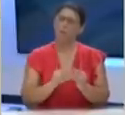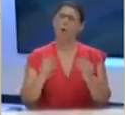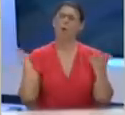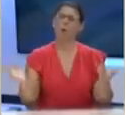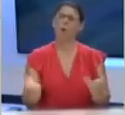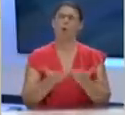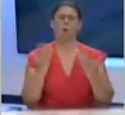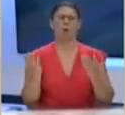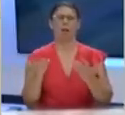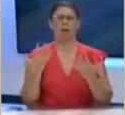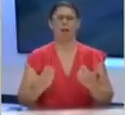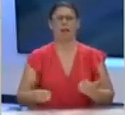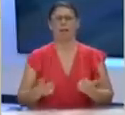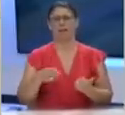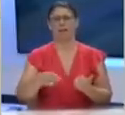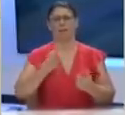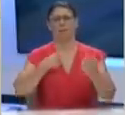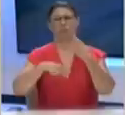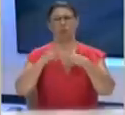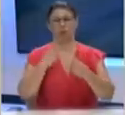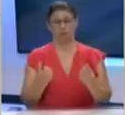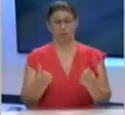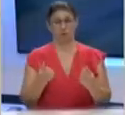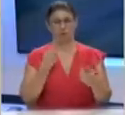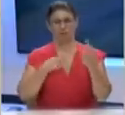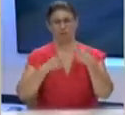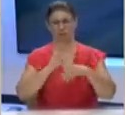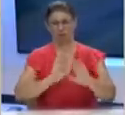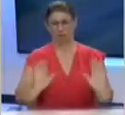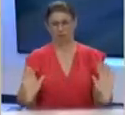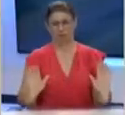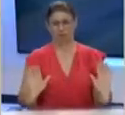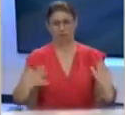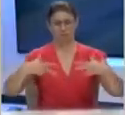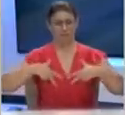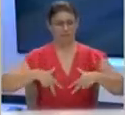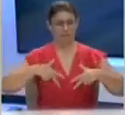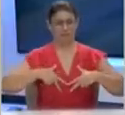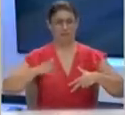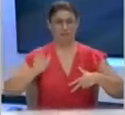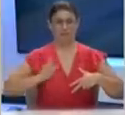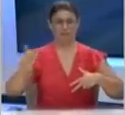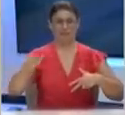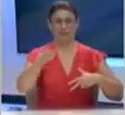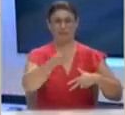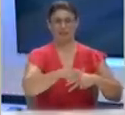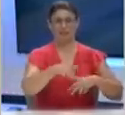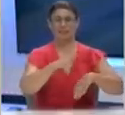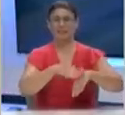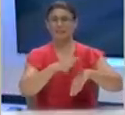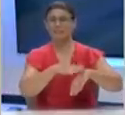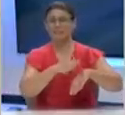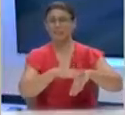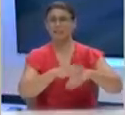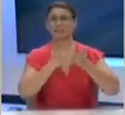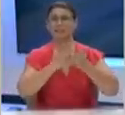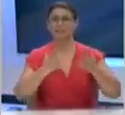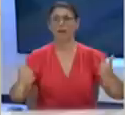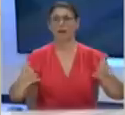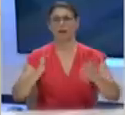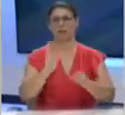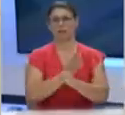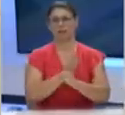επίπεδο δικαιολογιών και προκλητικών δικαιολογιών από τα κυβερνητικά στελέχη για τις αιτίες της μεγάλης